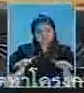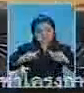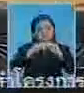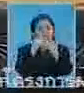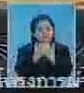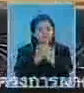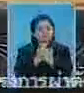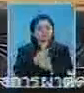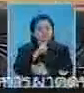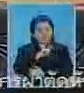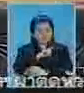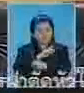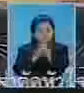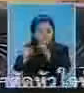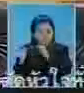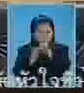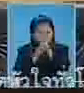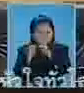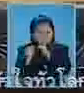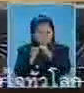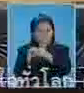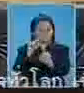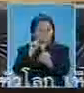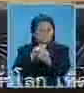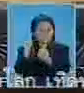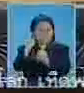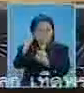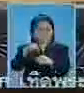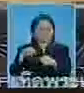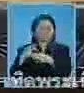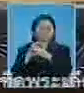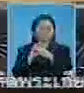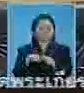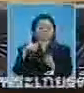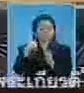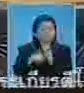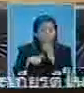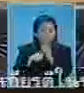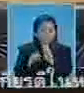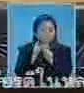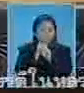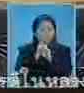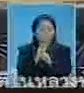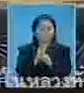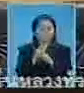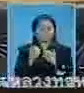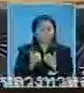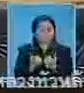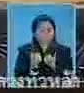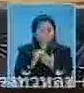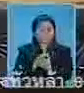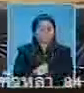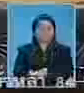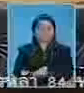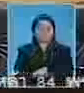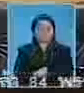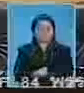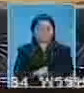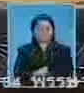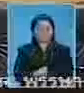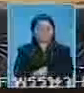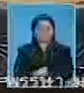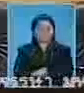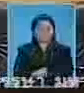มก็มีหน้าที่ที่ต้องชี้แจงระดับความเหมาะสมของภาษีตามโครงสร้างปัจจุบันซึ่งต้องขออนุญาตเรียนนะครับว่